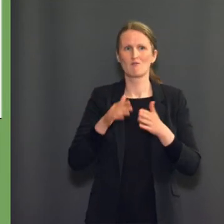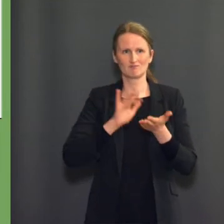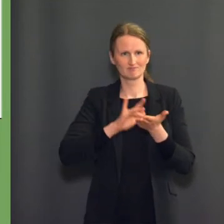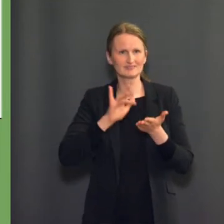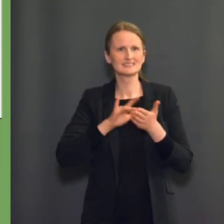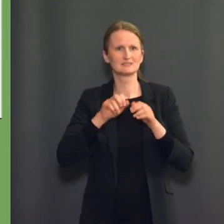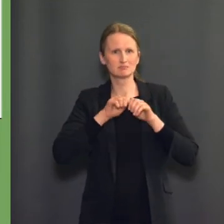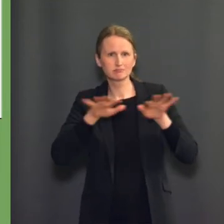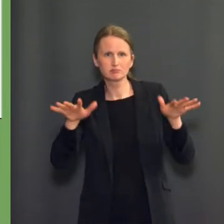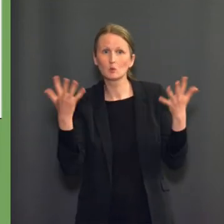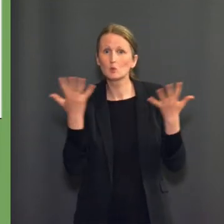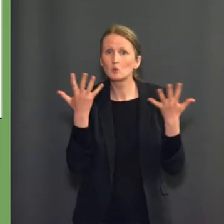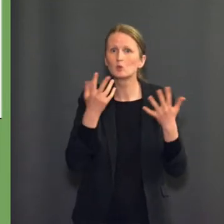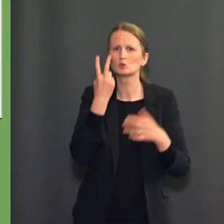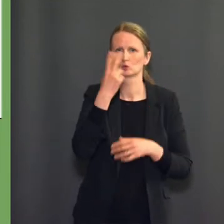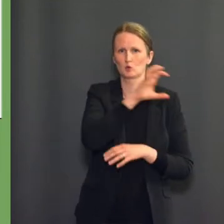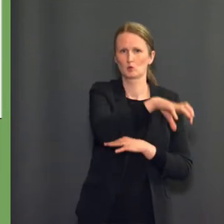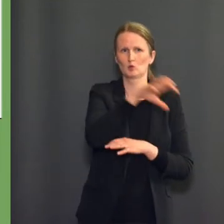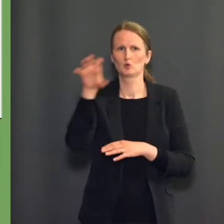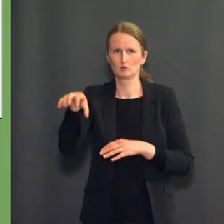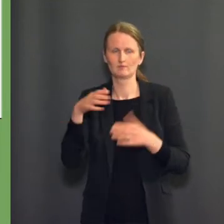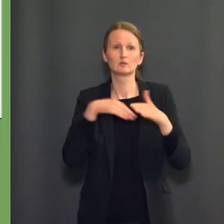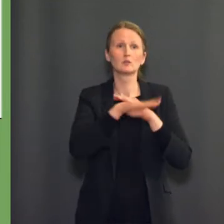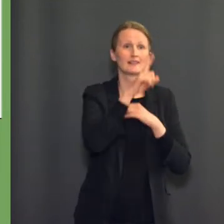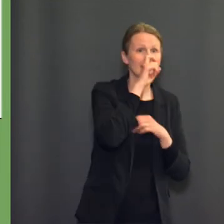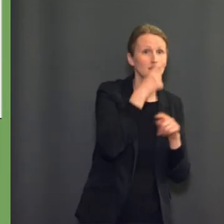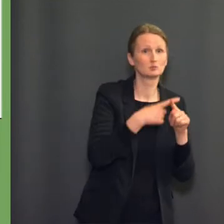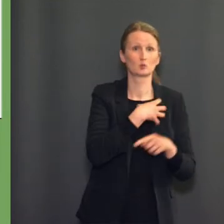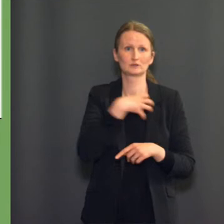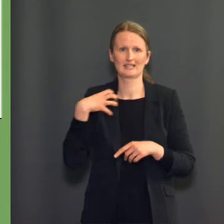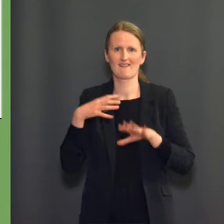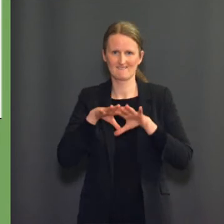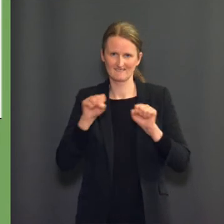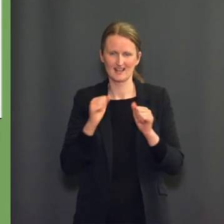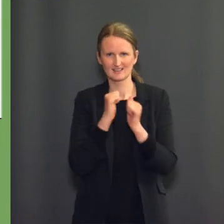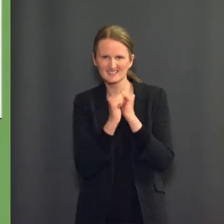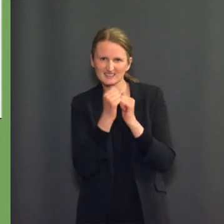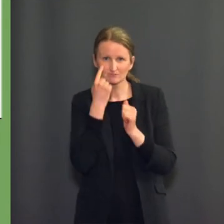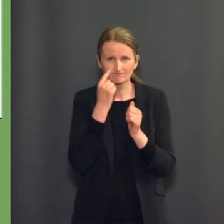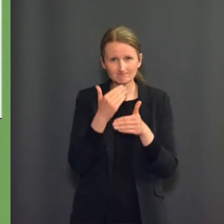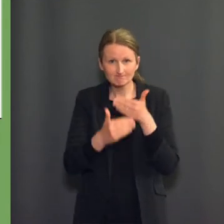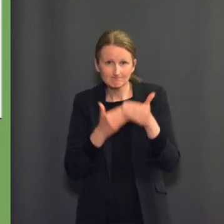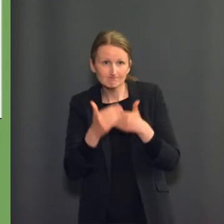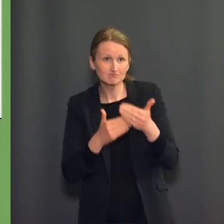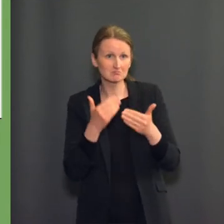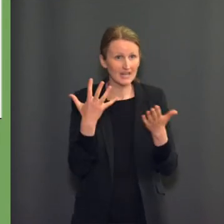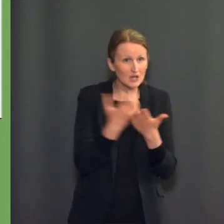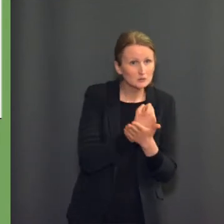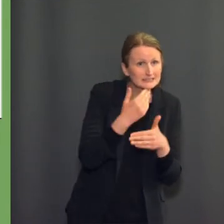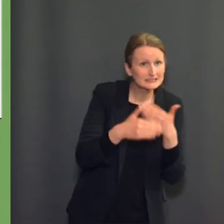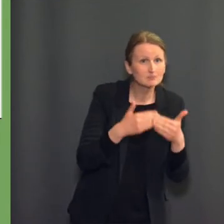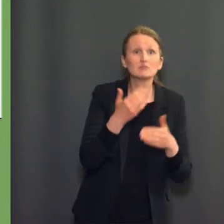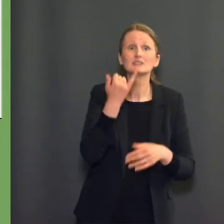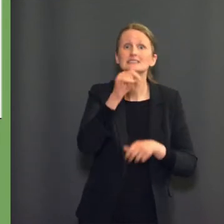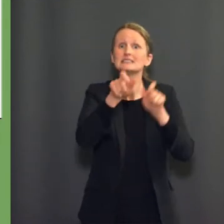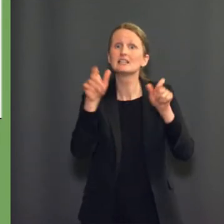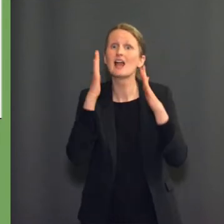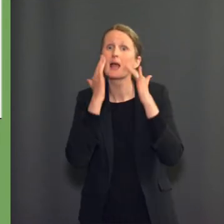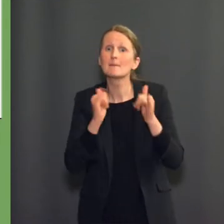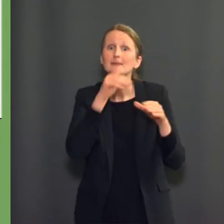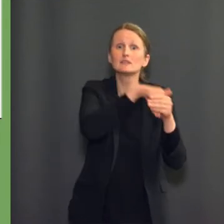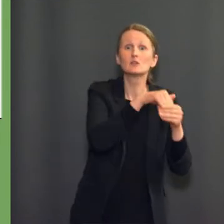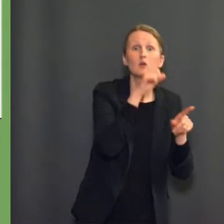Deinze et de Rousselaere. Si vous êtes de cette région, vous pouvez donc vous inscrire sur la liste